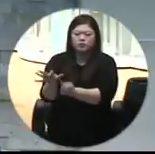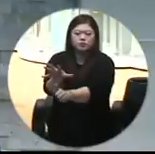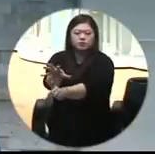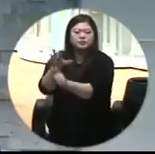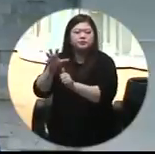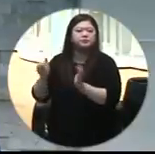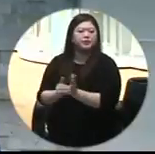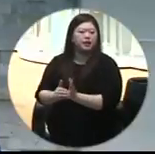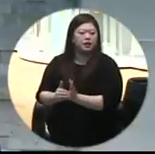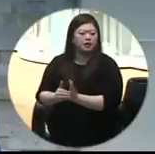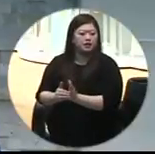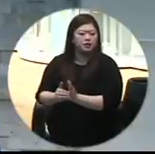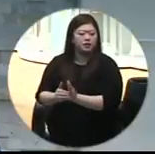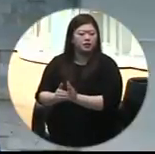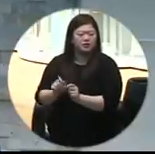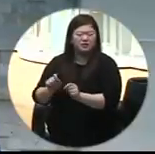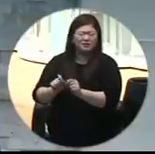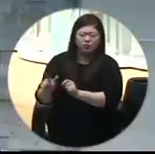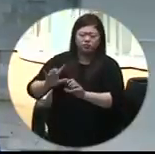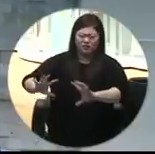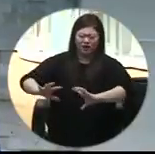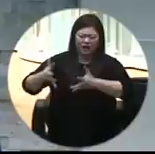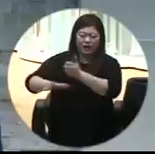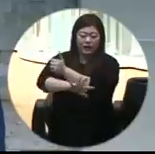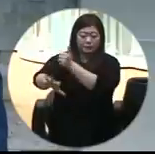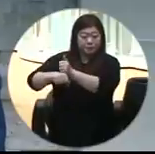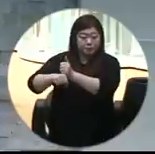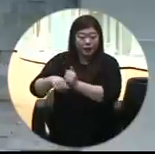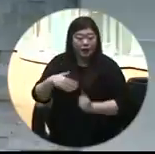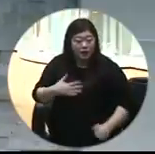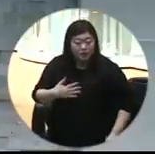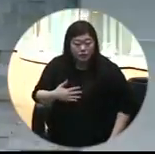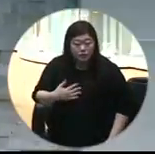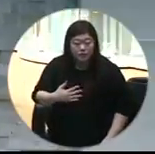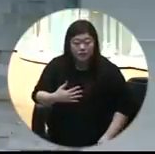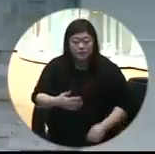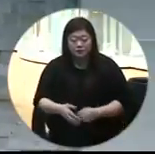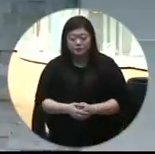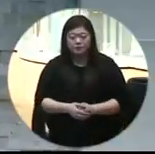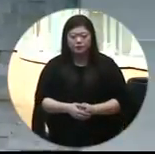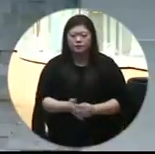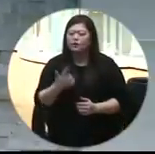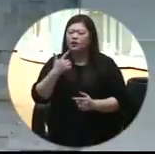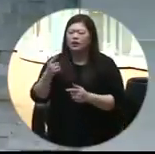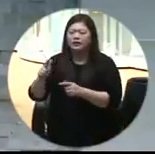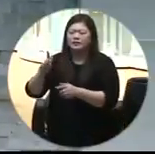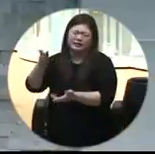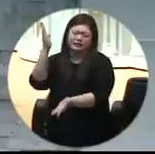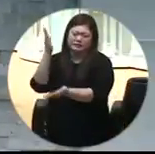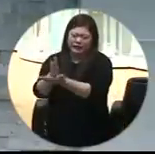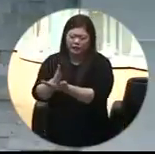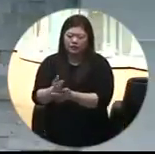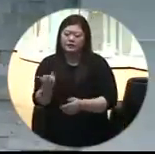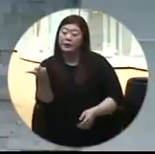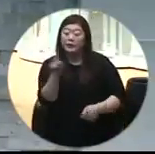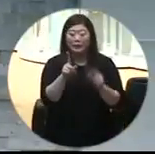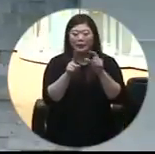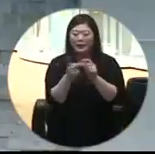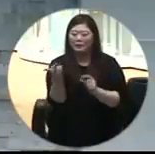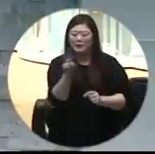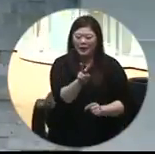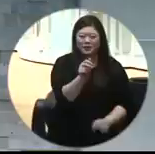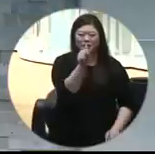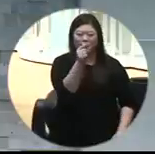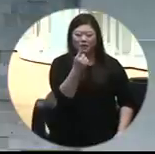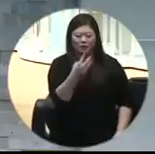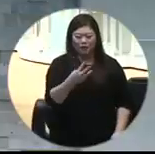프리메이션이. 지금 거의 다 잡고 있잖아요, 전 세계를. 자, 우리, 그런데 우리는 이런 프리메이션이 아니라 홀리메이션.